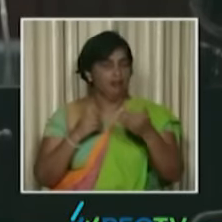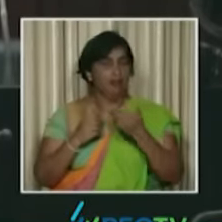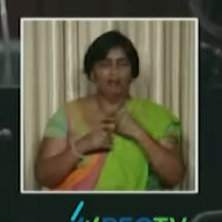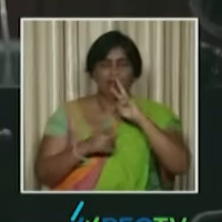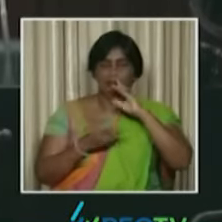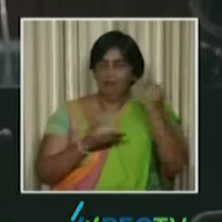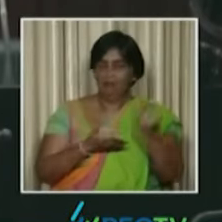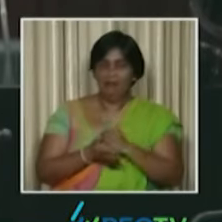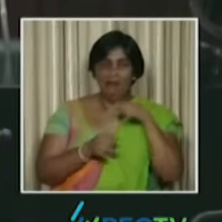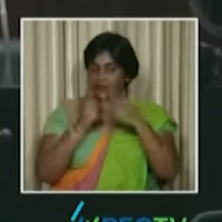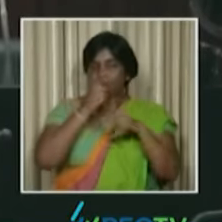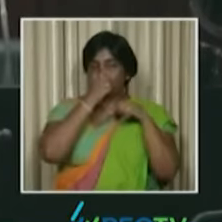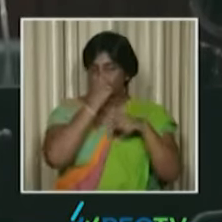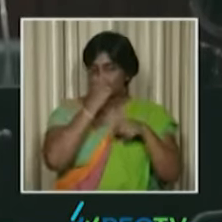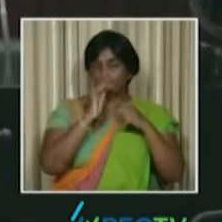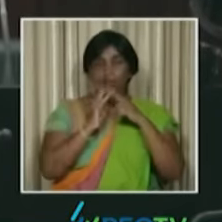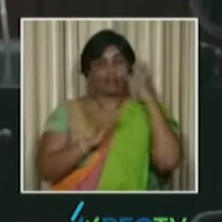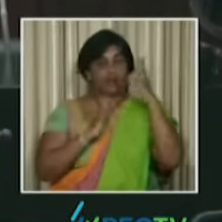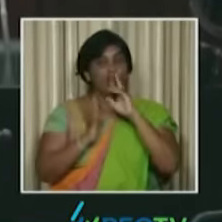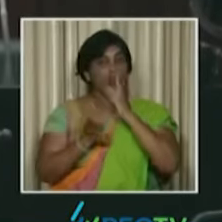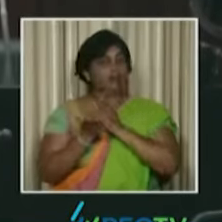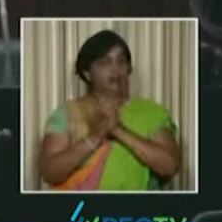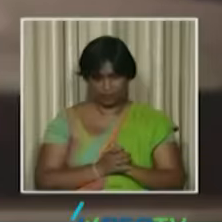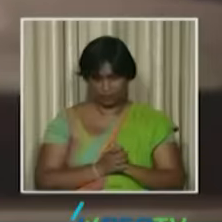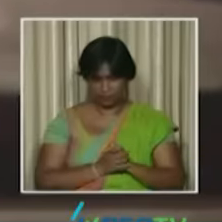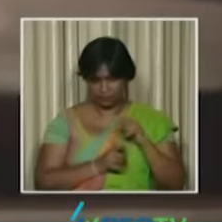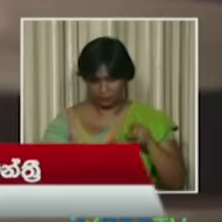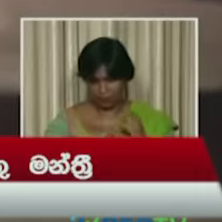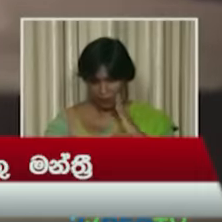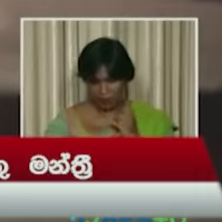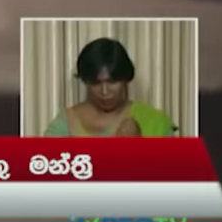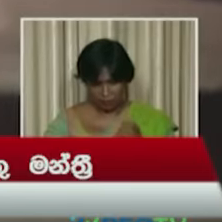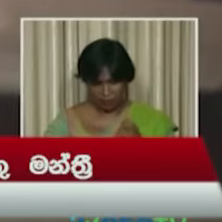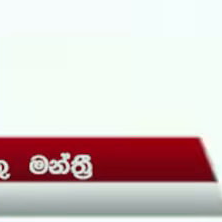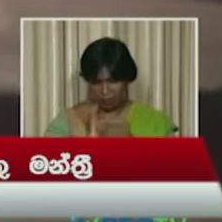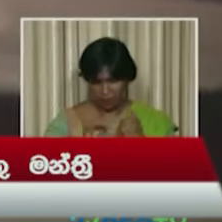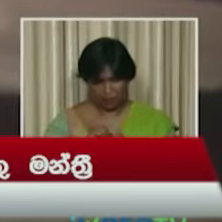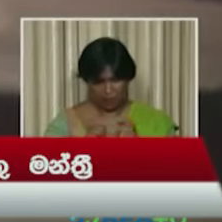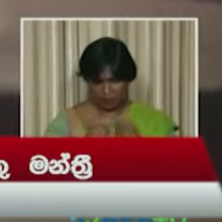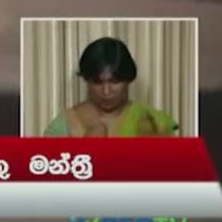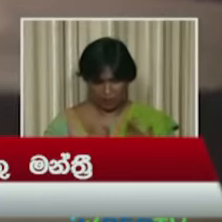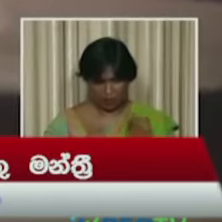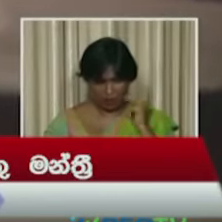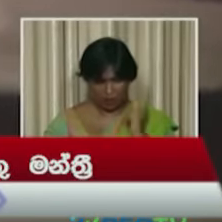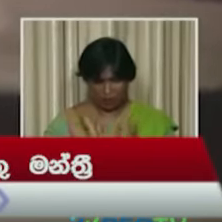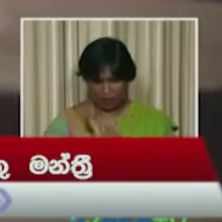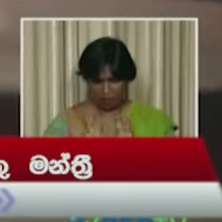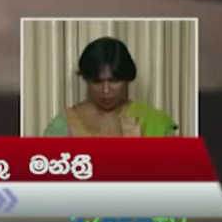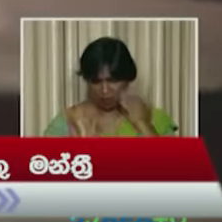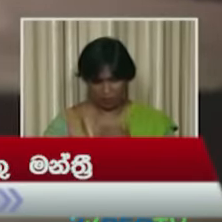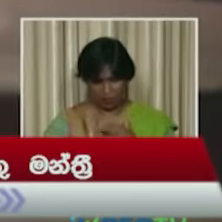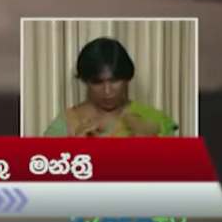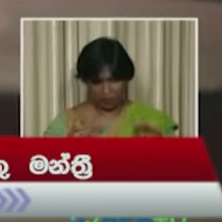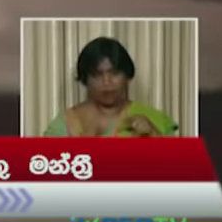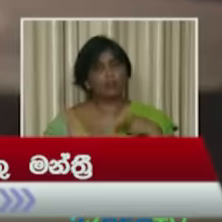විතරයි රැවට්ටුවේ මේ අය වැය හරහා ජාත්‍යන්තරයට රවටන්න උත්සාහයක් කරලා තියෙනවා දේශ විනිමේ ප්‍රශ්නය ගැන කතා කරලා නැහැ ණය කළමනාකරණය පිළිබඳ ප්‍රශ්න කතා කරලා